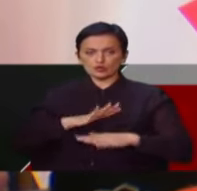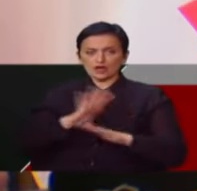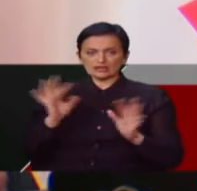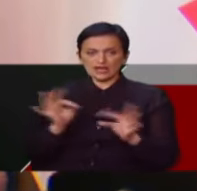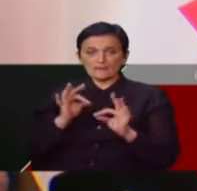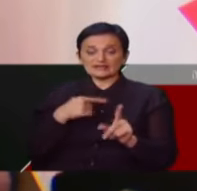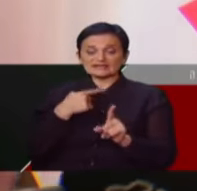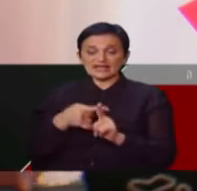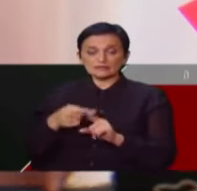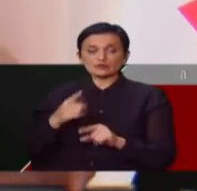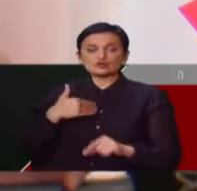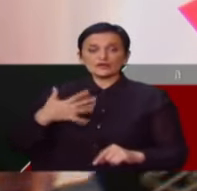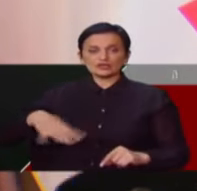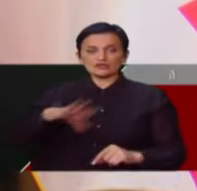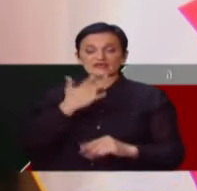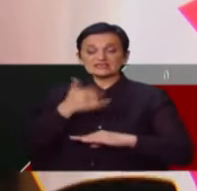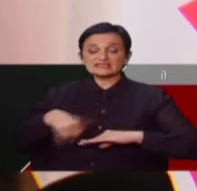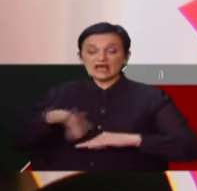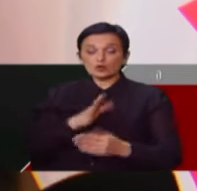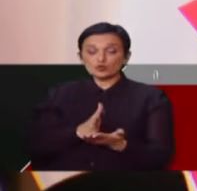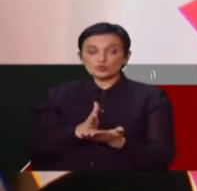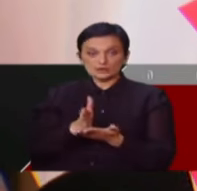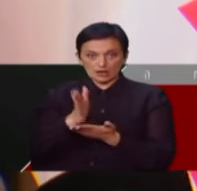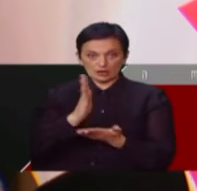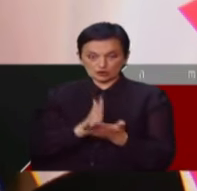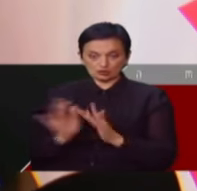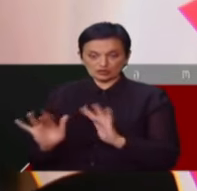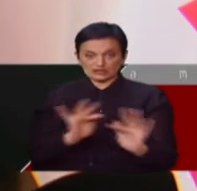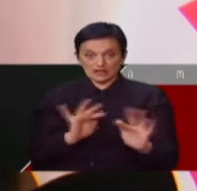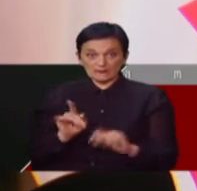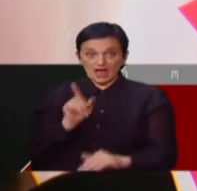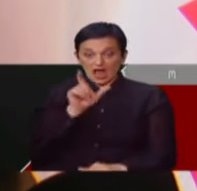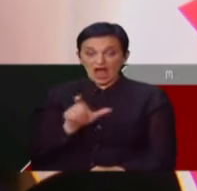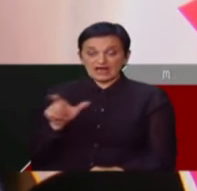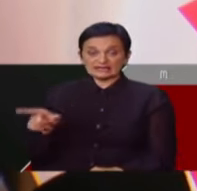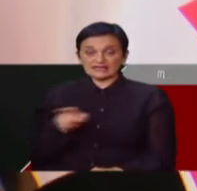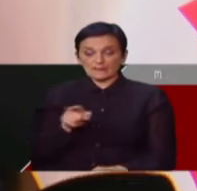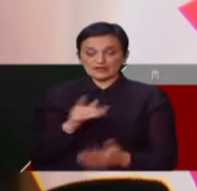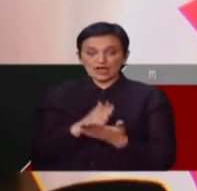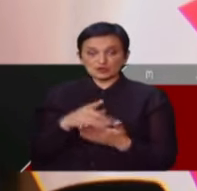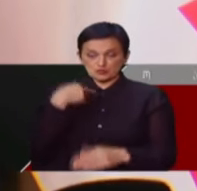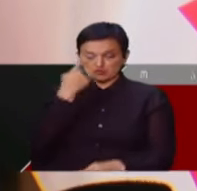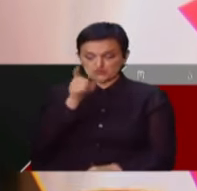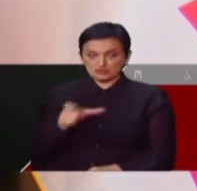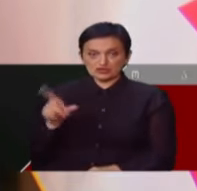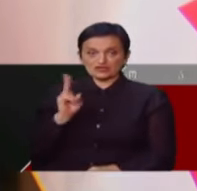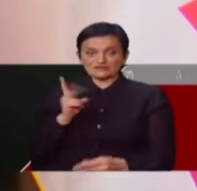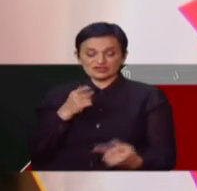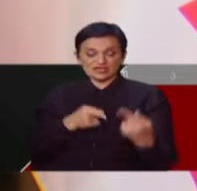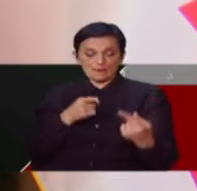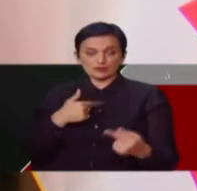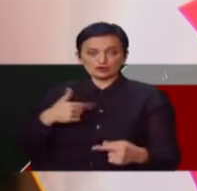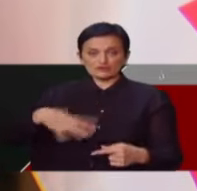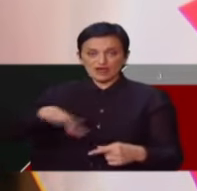არაფერი დადებითი, რაც ჩვენი ქვეყნის საგარეო მიმართულებით ხდება, და ის ადამიანები არიან პირები, ვინც ებრძვიან ჩვენი